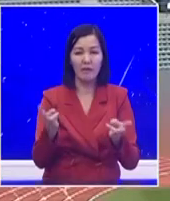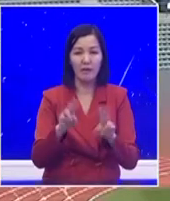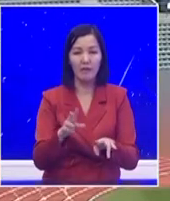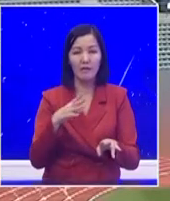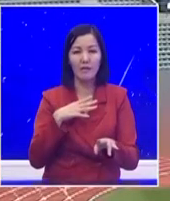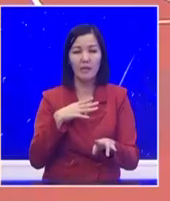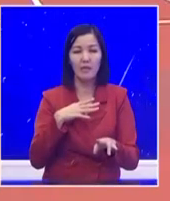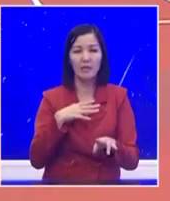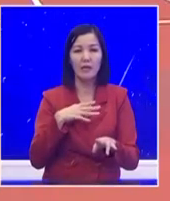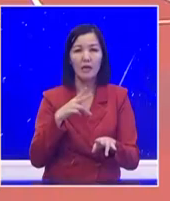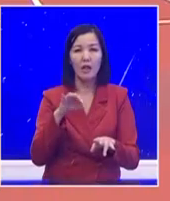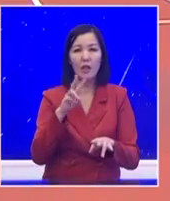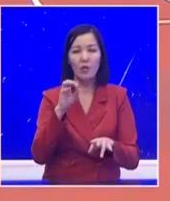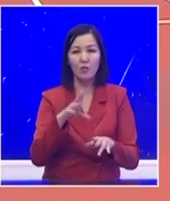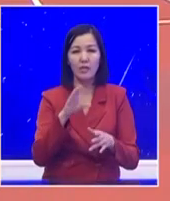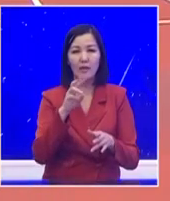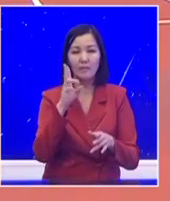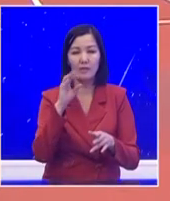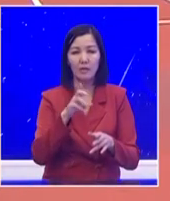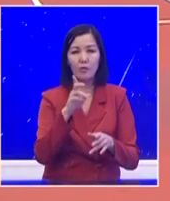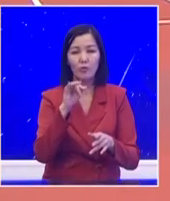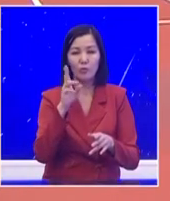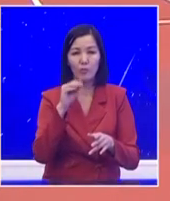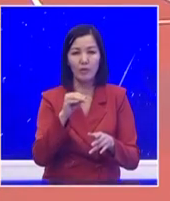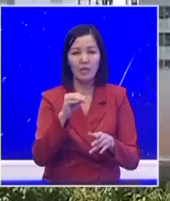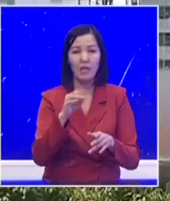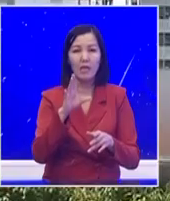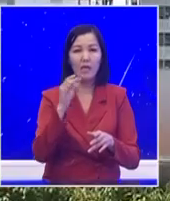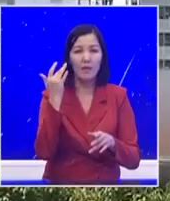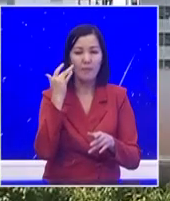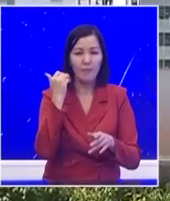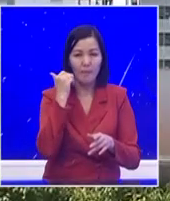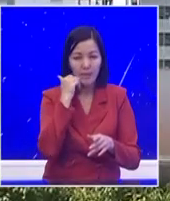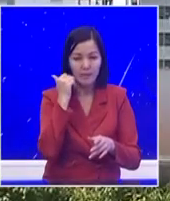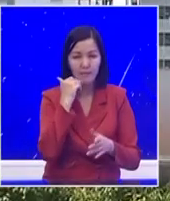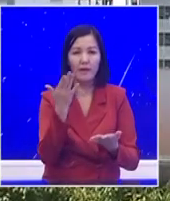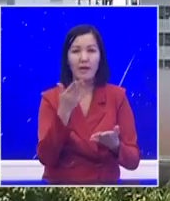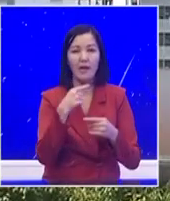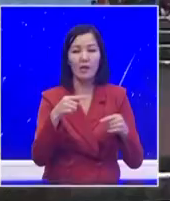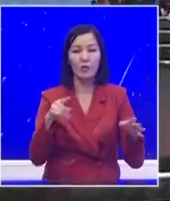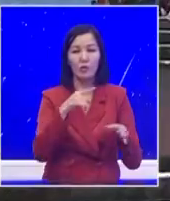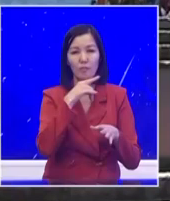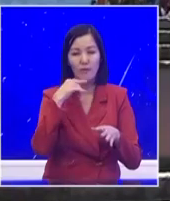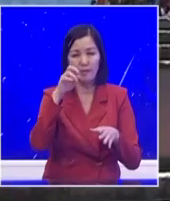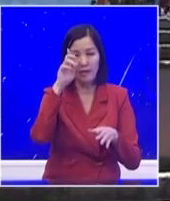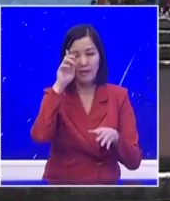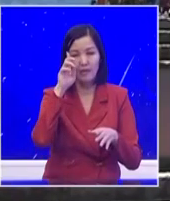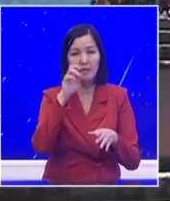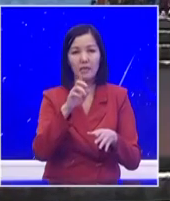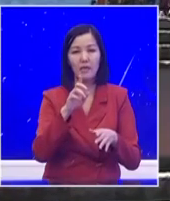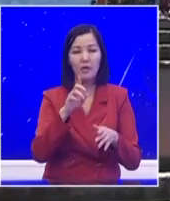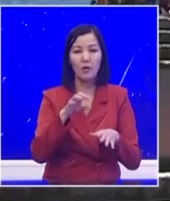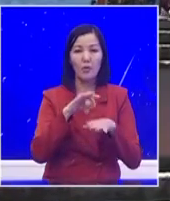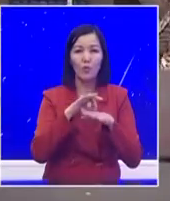бұған дейін Мюнхен, Лондон, Амстердам, Баку, Дублин, Рим, Санкт-Петербург, Бильбао, Бухарест, Будапешт, Копенгаген және Глазго